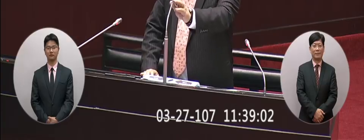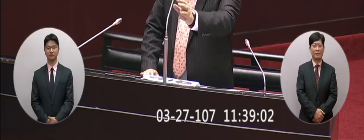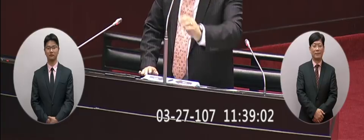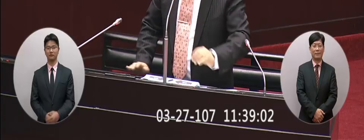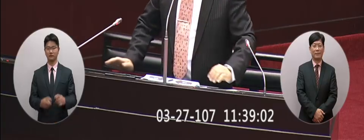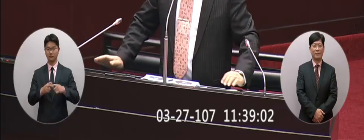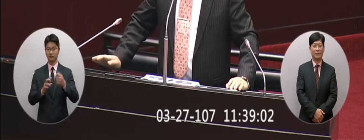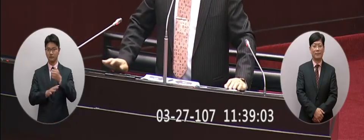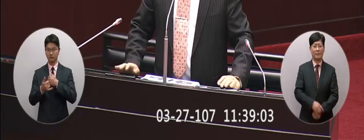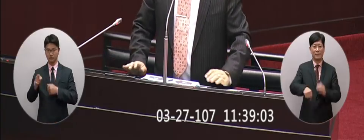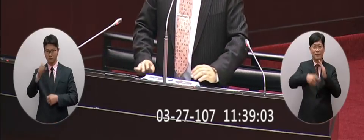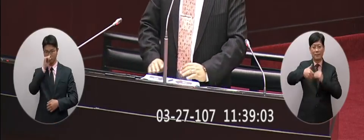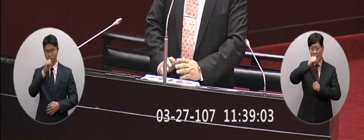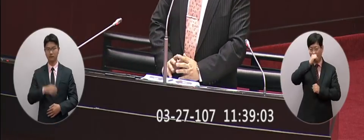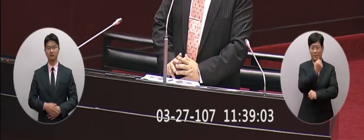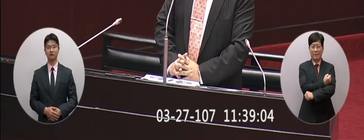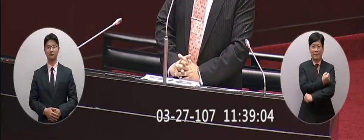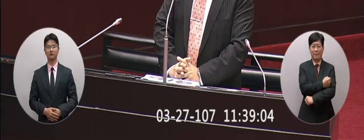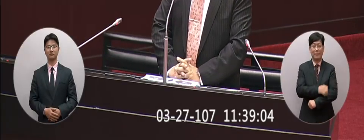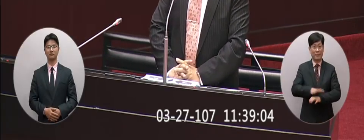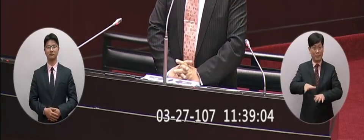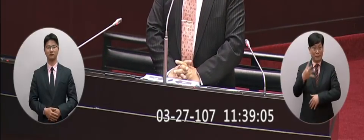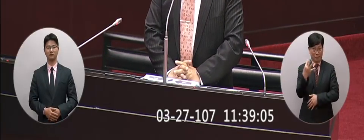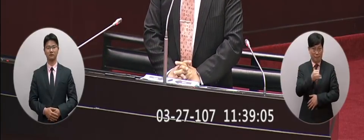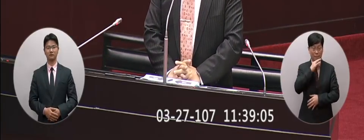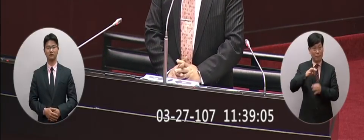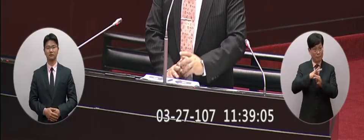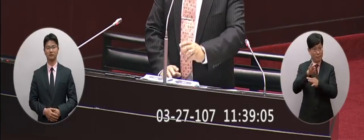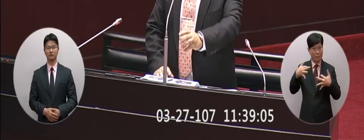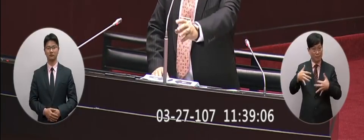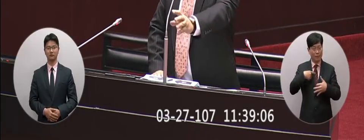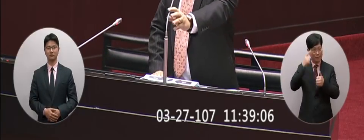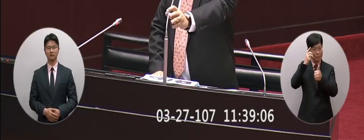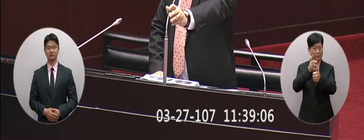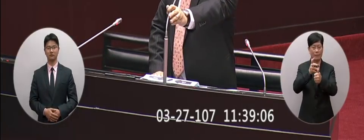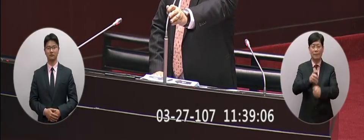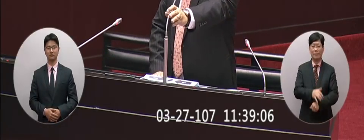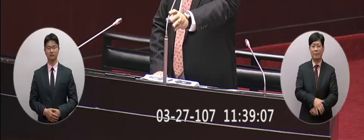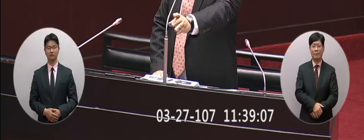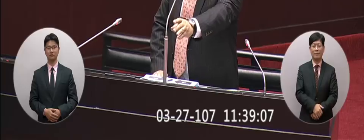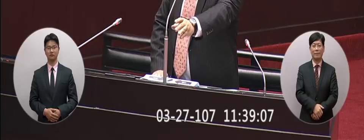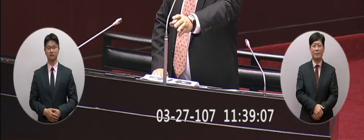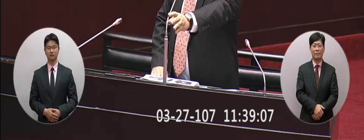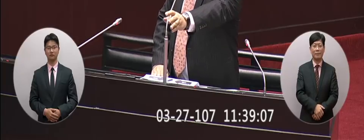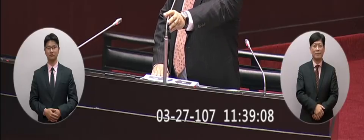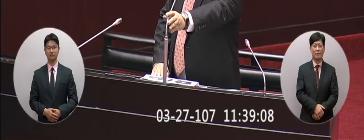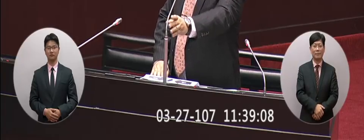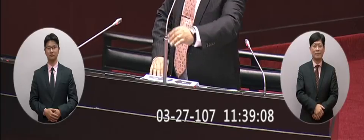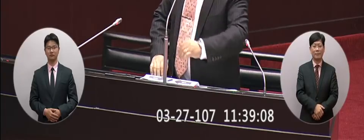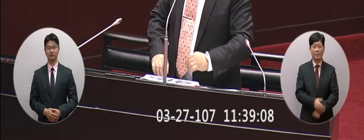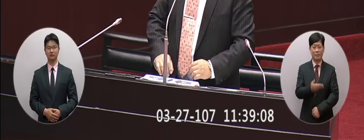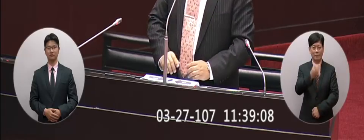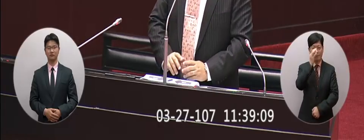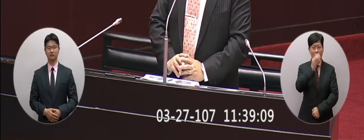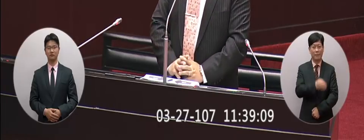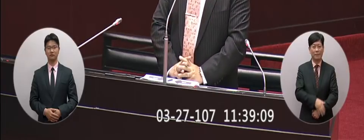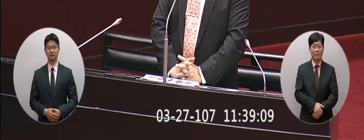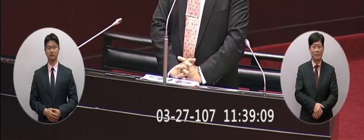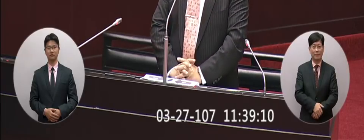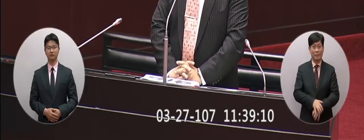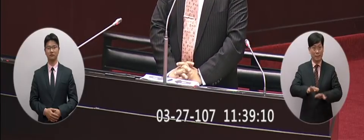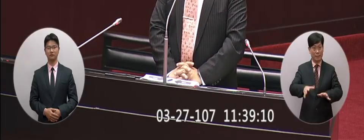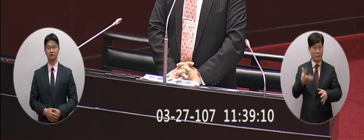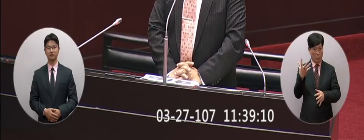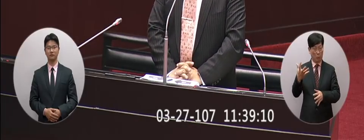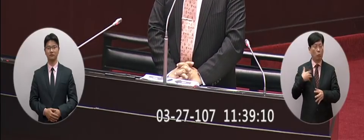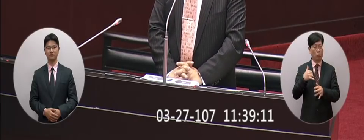立委你好。 赖院长好，辛苦了哈。今天有几个有关经济方面的问题，想要就教于院长哈。来，我们来看。其实今天